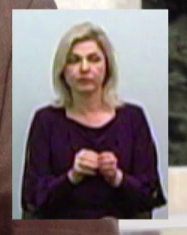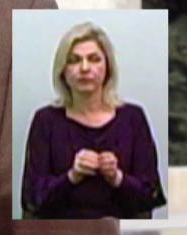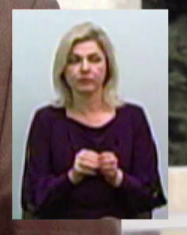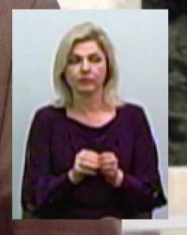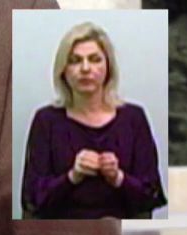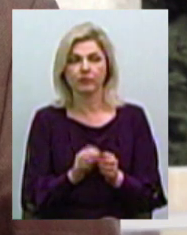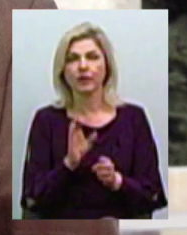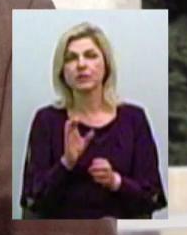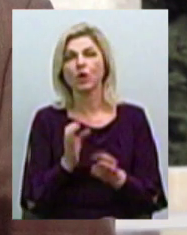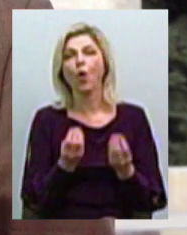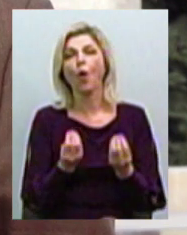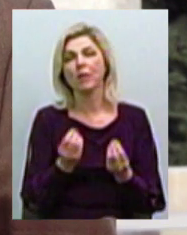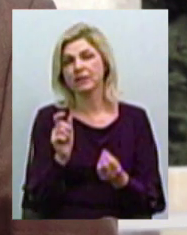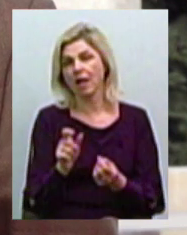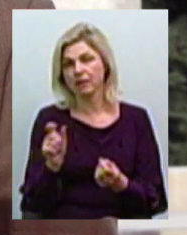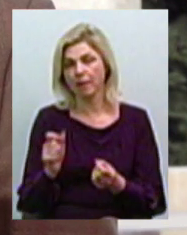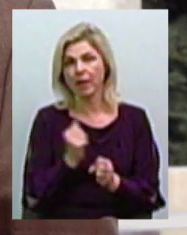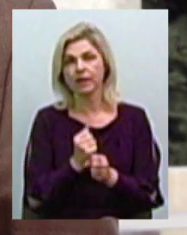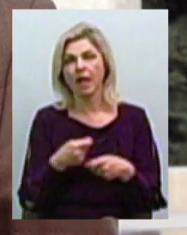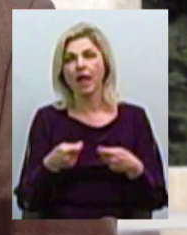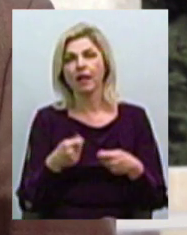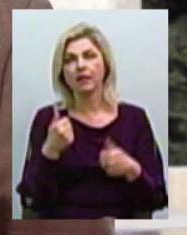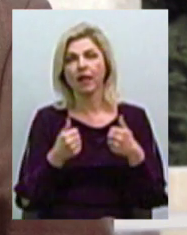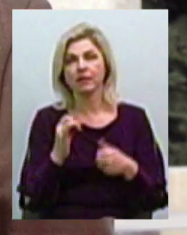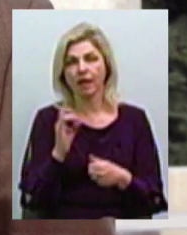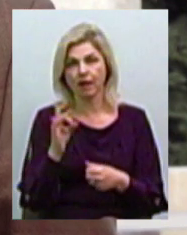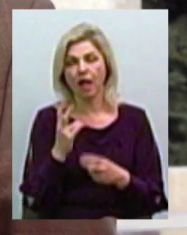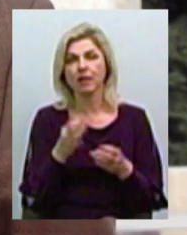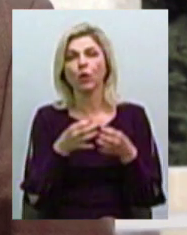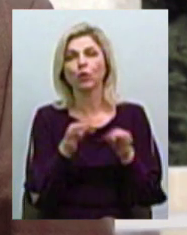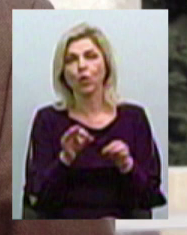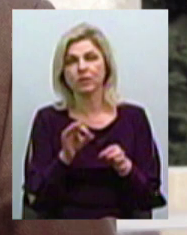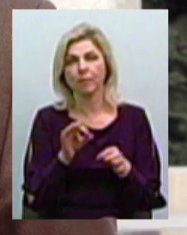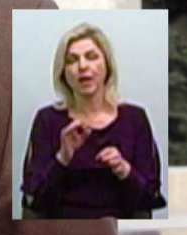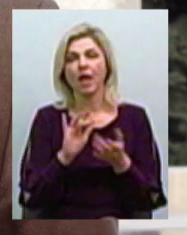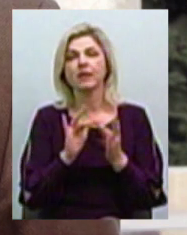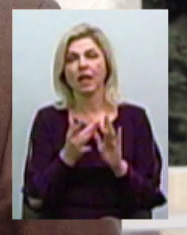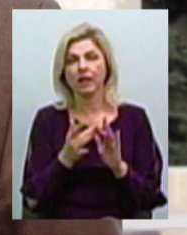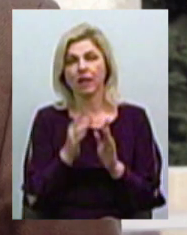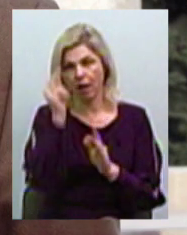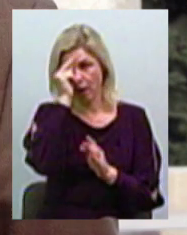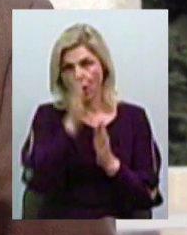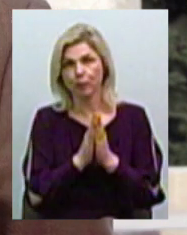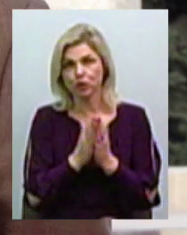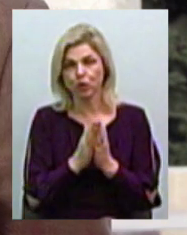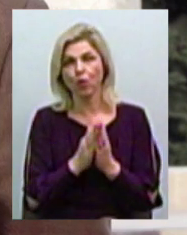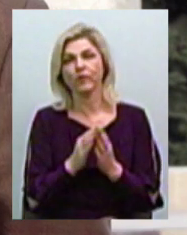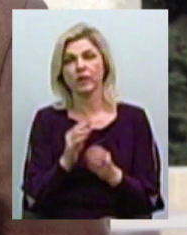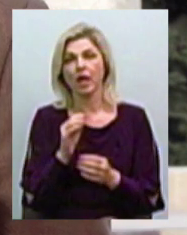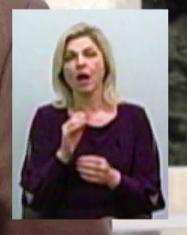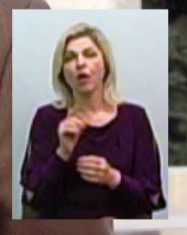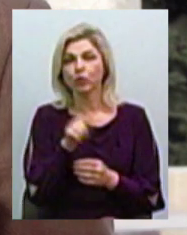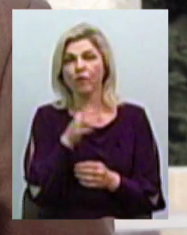спільно з комерсантами провели тендер на доступ до онлайн-підручників та навчальних посібників в той час, як